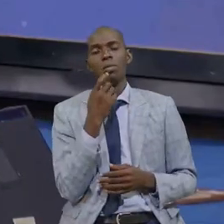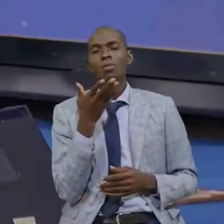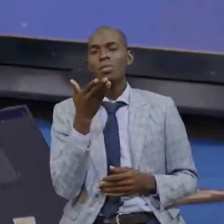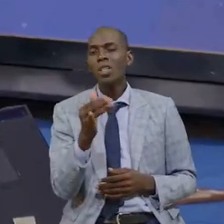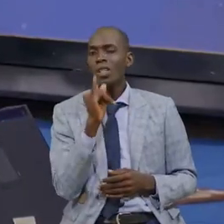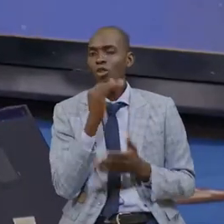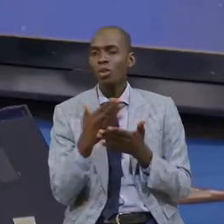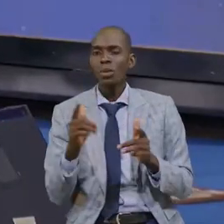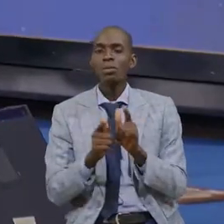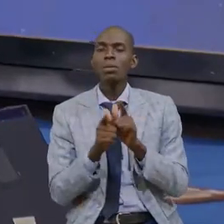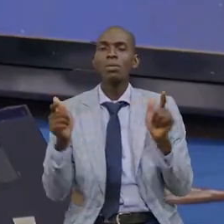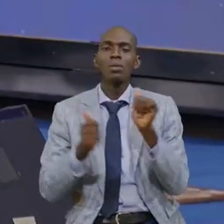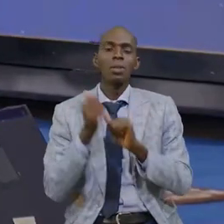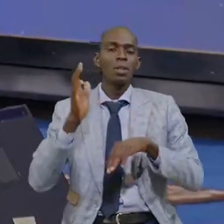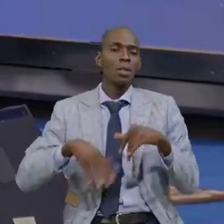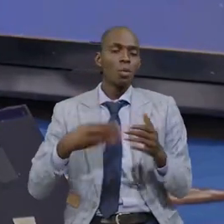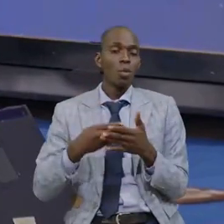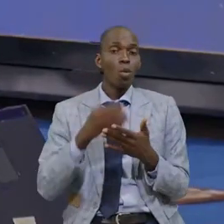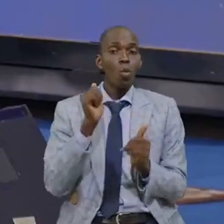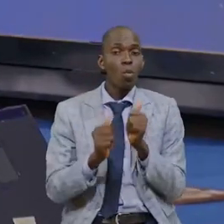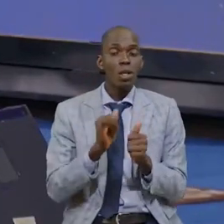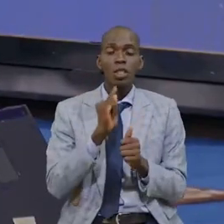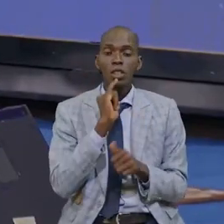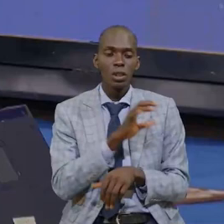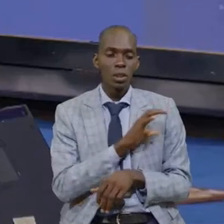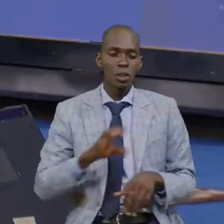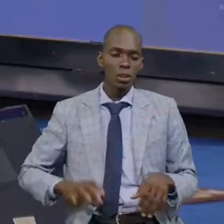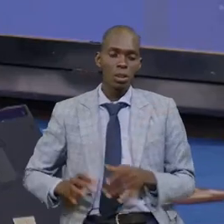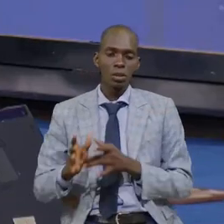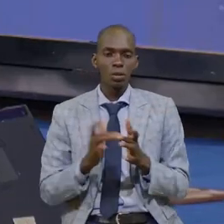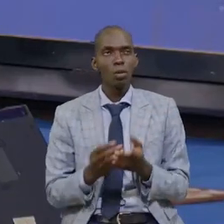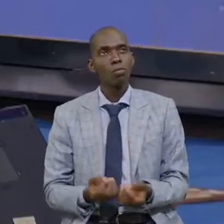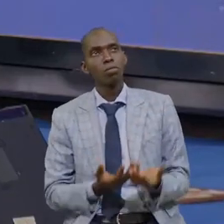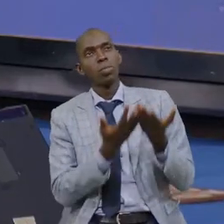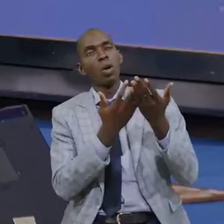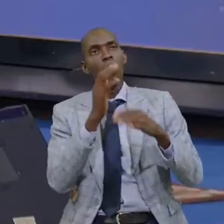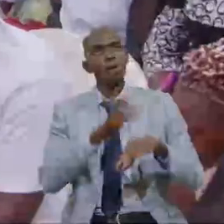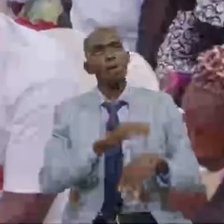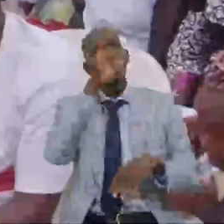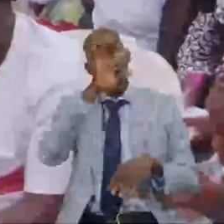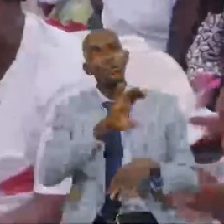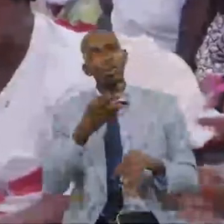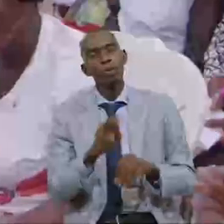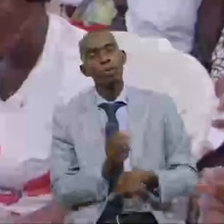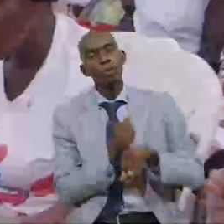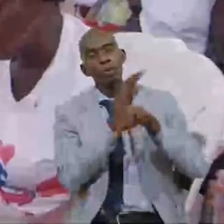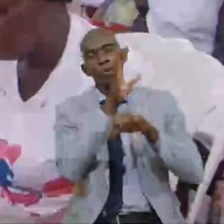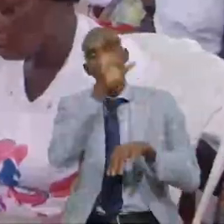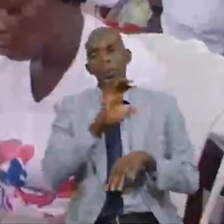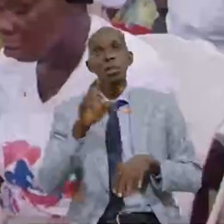plus grand que l'argent. C'est le sacrifice du Seigneur Jésus-Christ sur la croix du calvaire. Et il va te